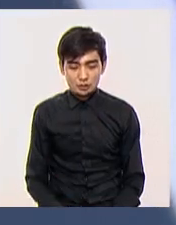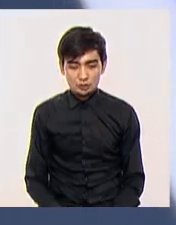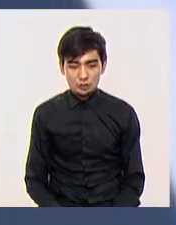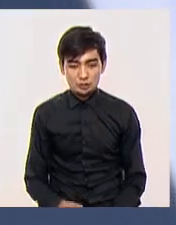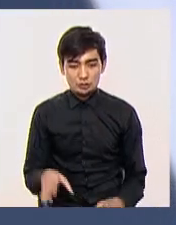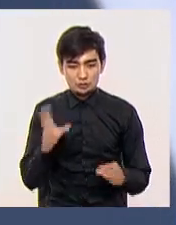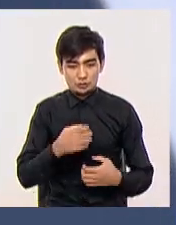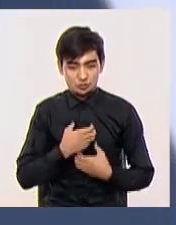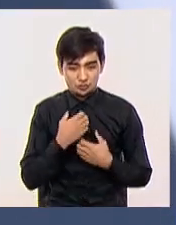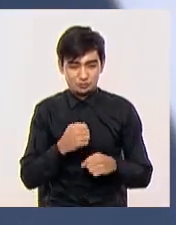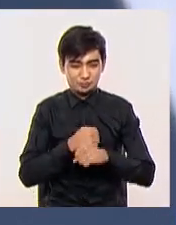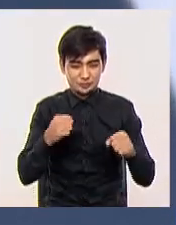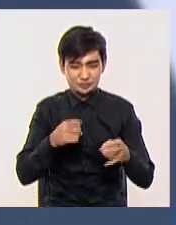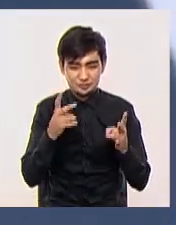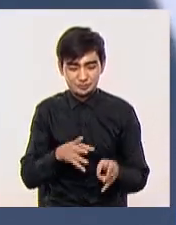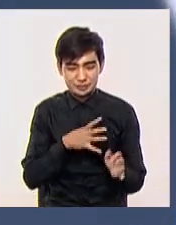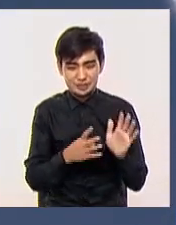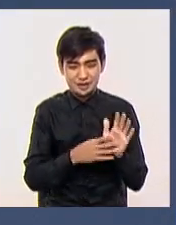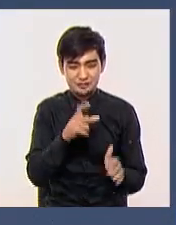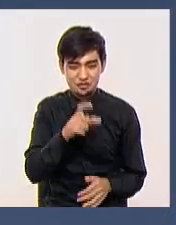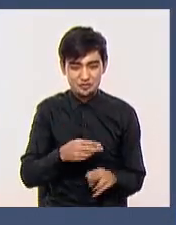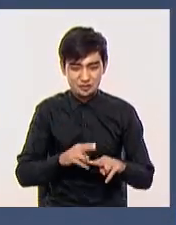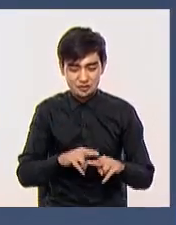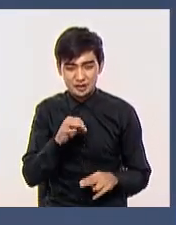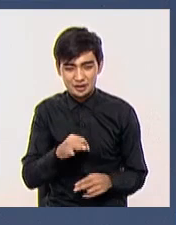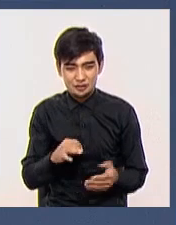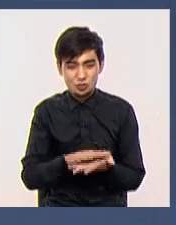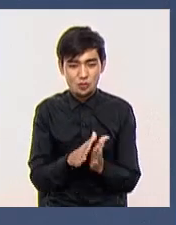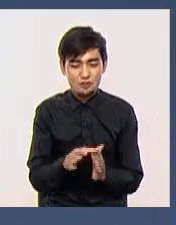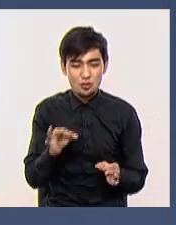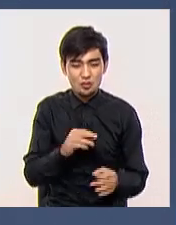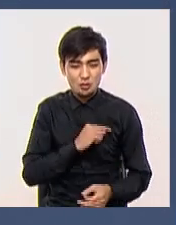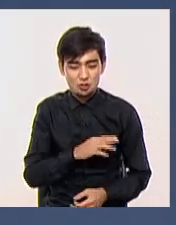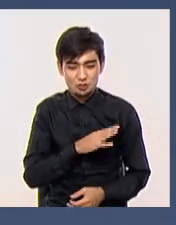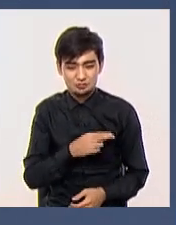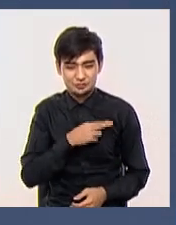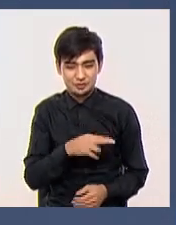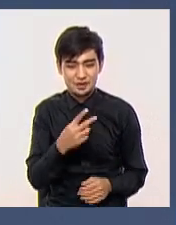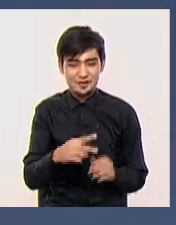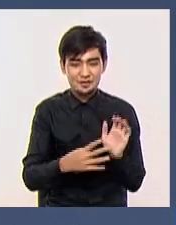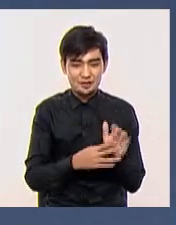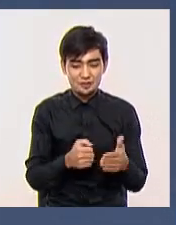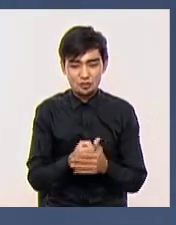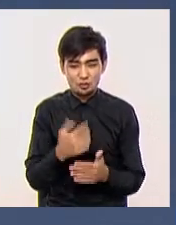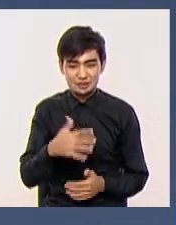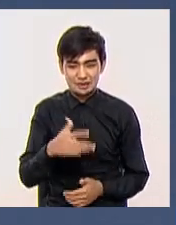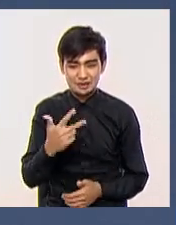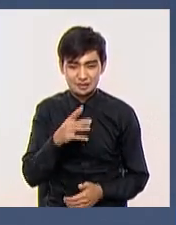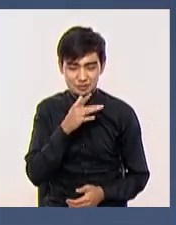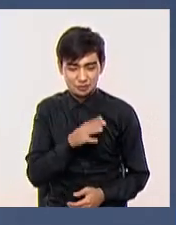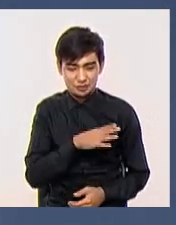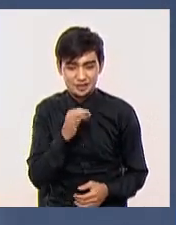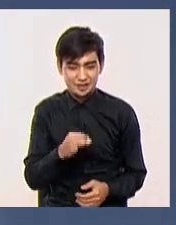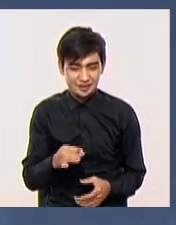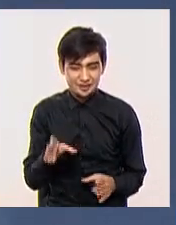Ал жан түршігерлік жарылыстан қаза болған 9 азаматта келісім шарт бойынша жұмыс істеген марқұмдар 29 бен 52 жас аралығында азаматтар екен.